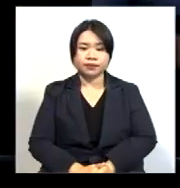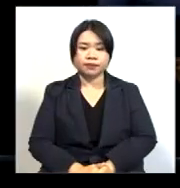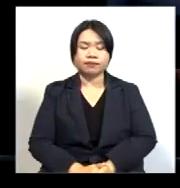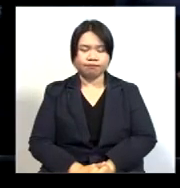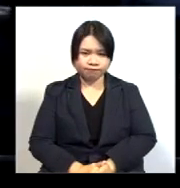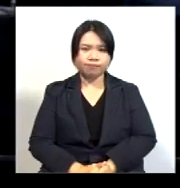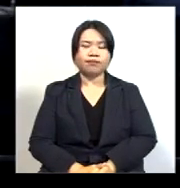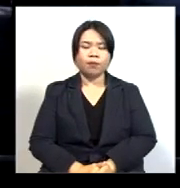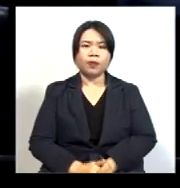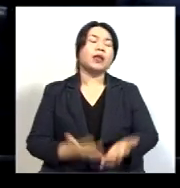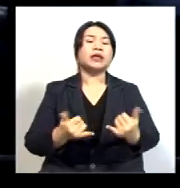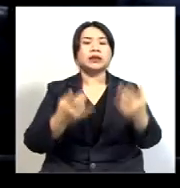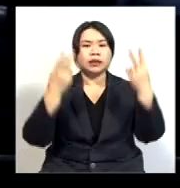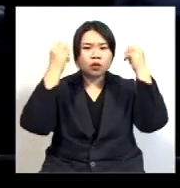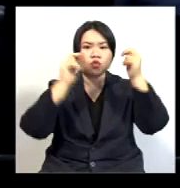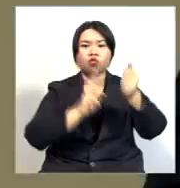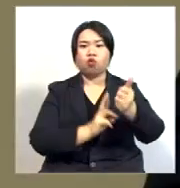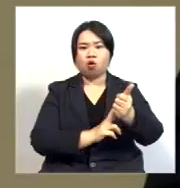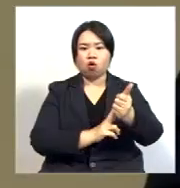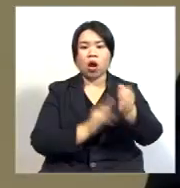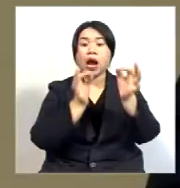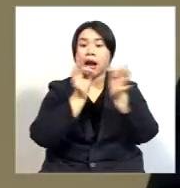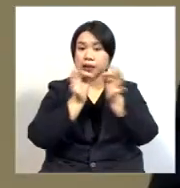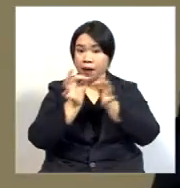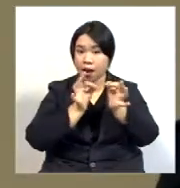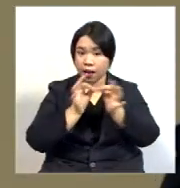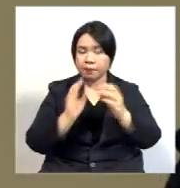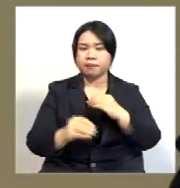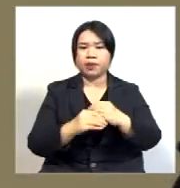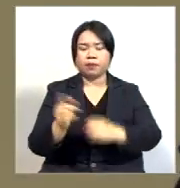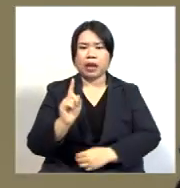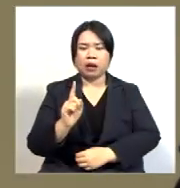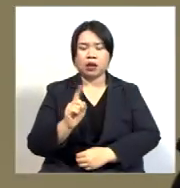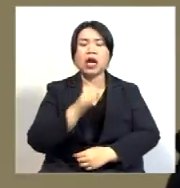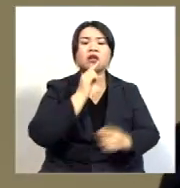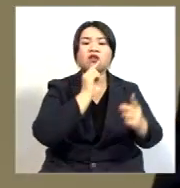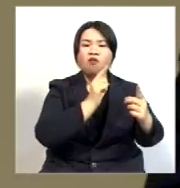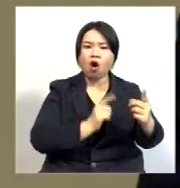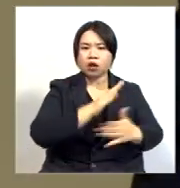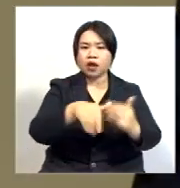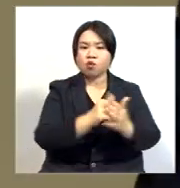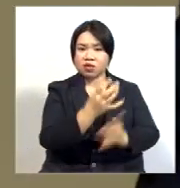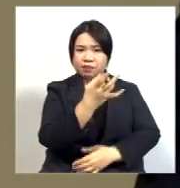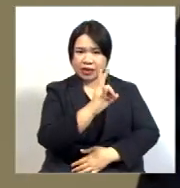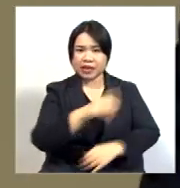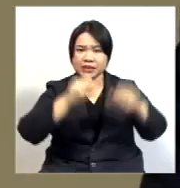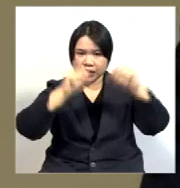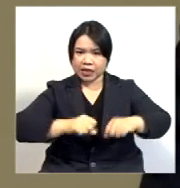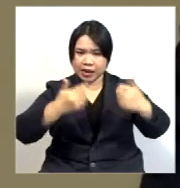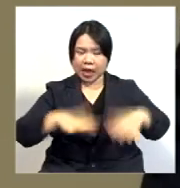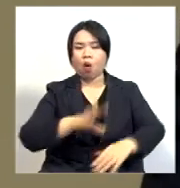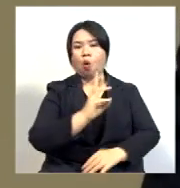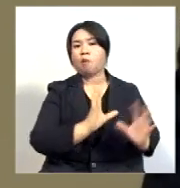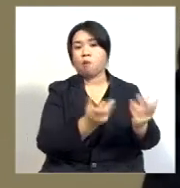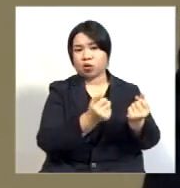ทางด้านของนายวิษณุเครืองามรองนายกรัฐมนตรีก็อธิบายเพิ่มเติมนะคะว่าคดีทั้งหมดเนี่ยมี17คดีตัดสินไปแล้ว6คดี